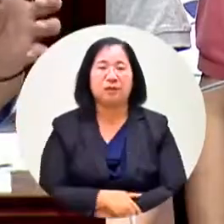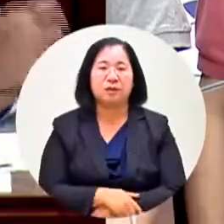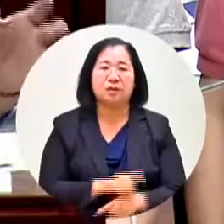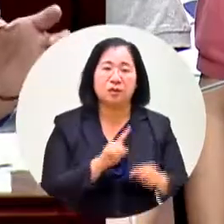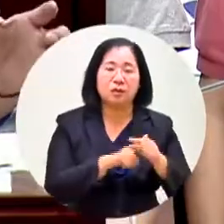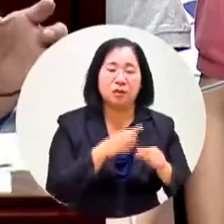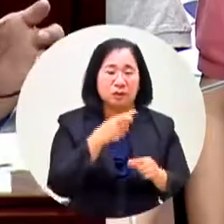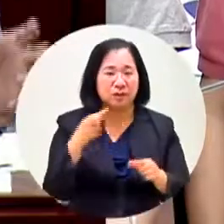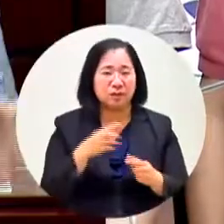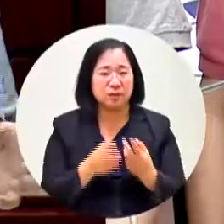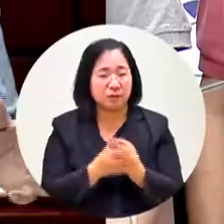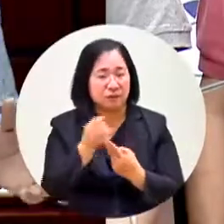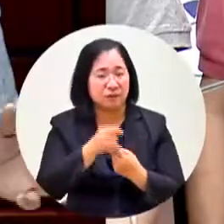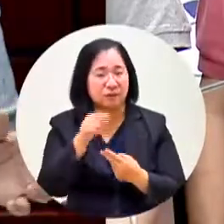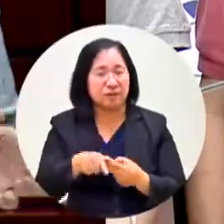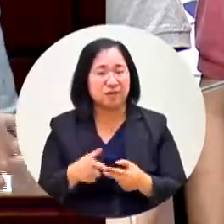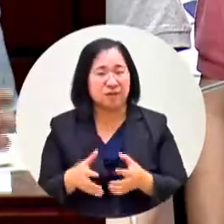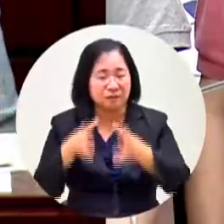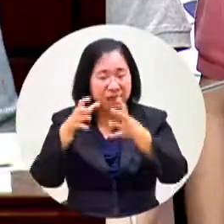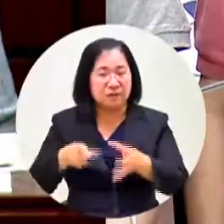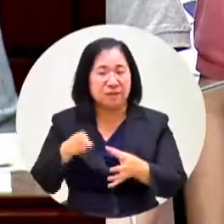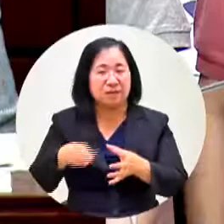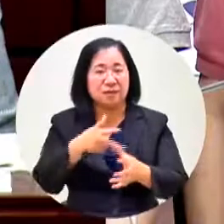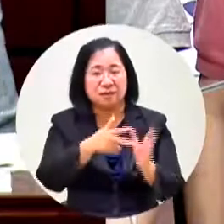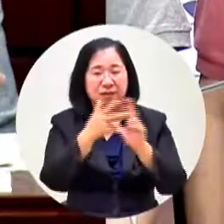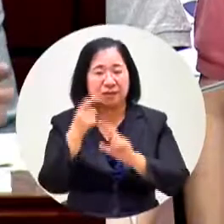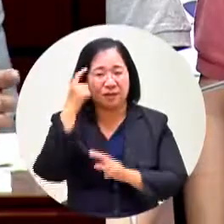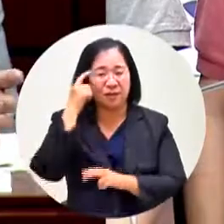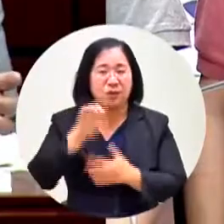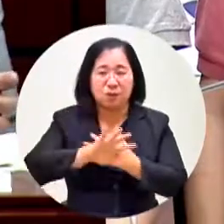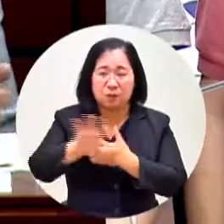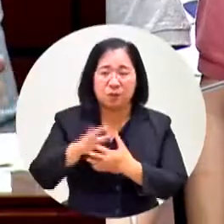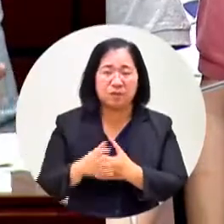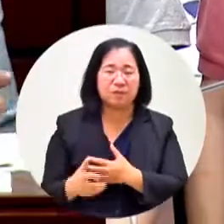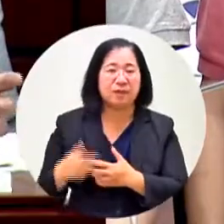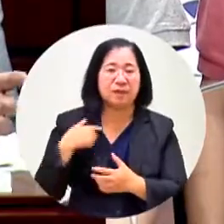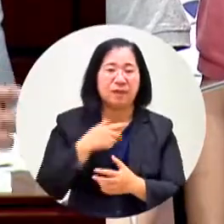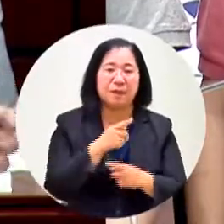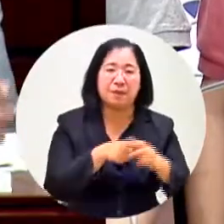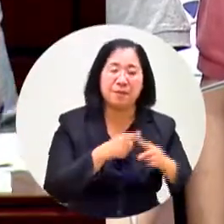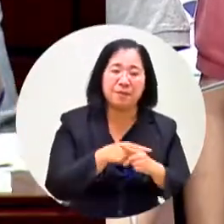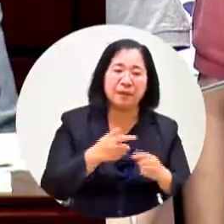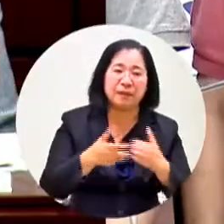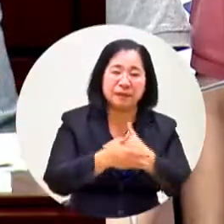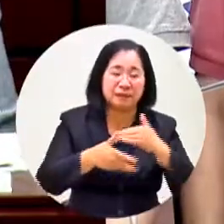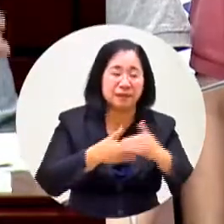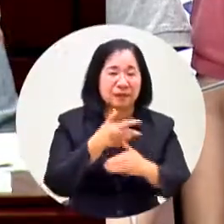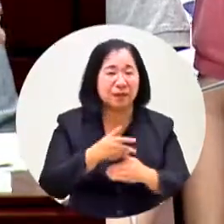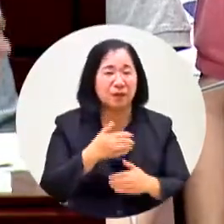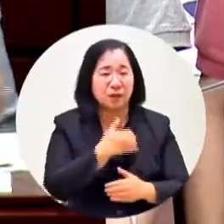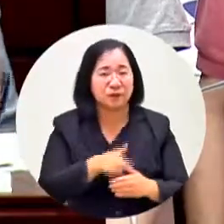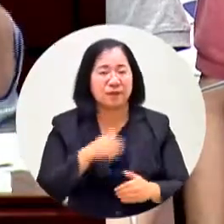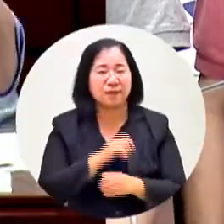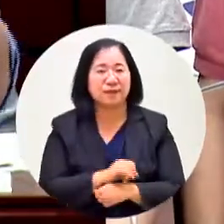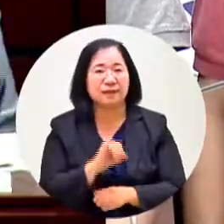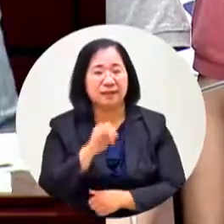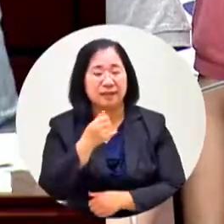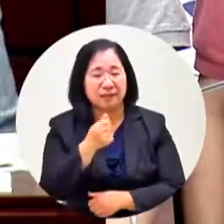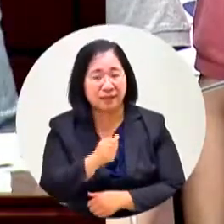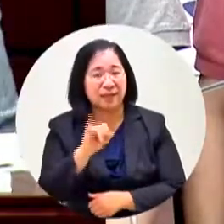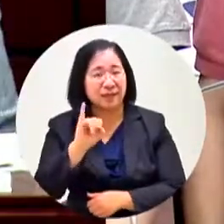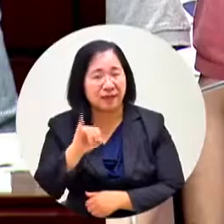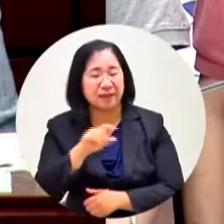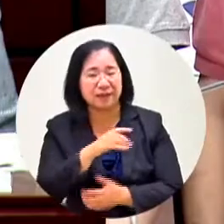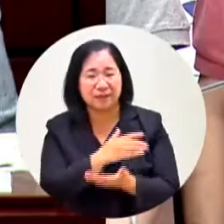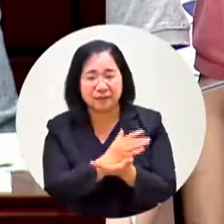所以他当了六年这个校长，所以把这一套中英文双语教育准备进到桥头，这样